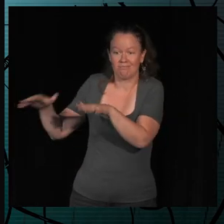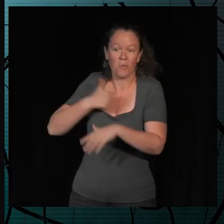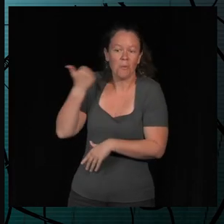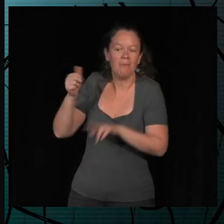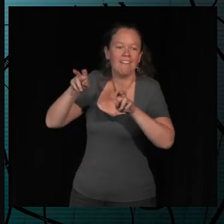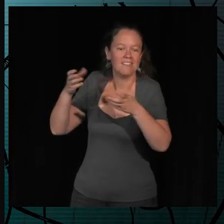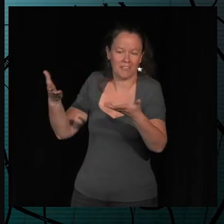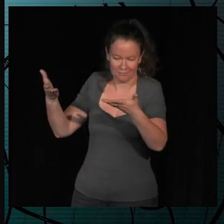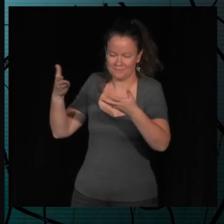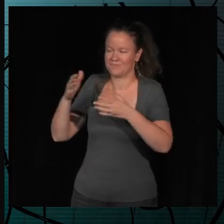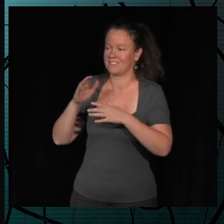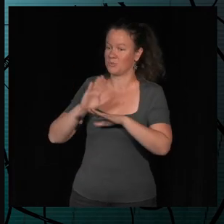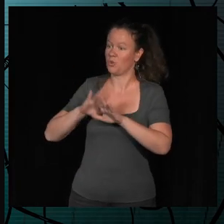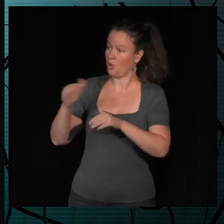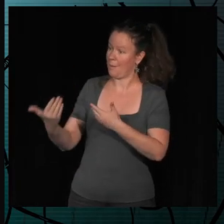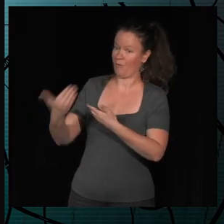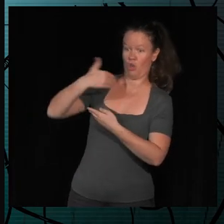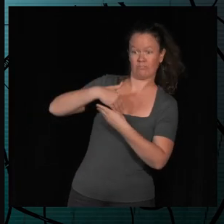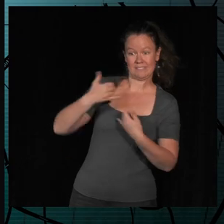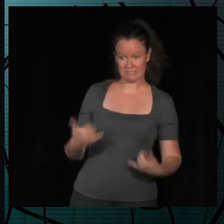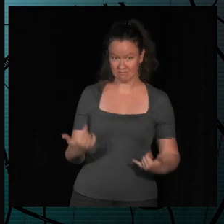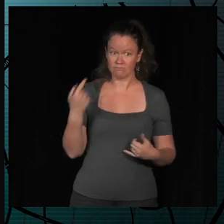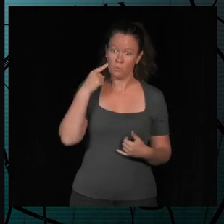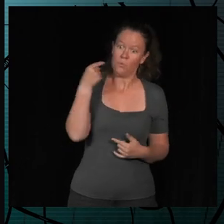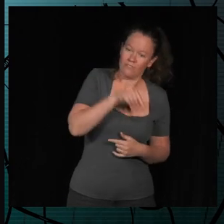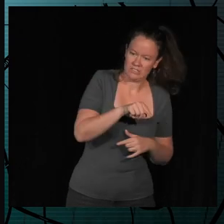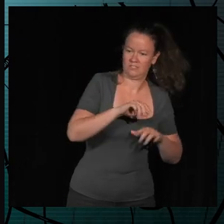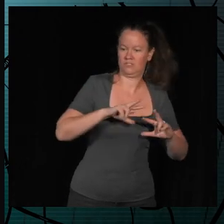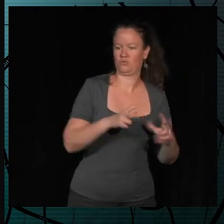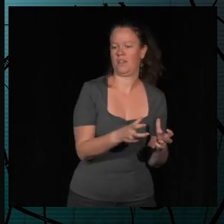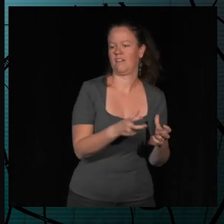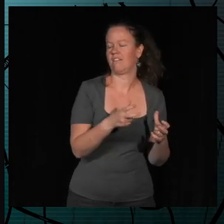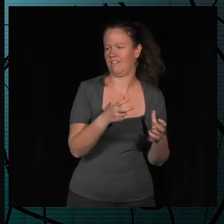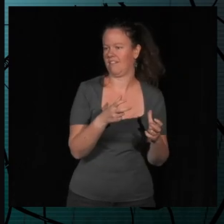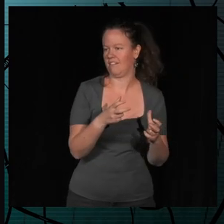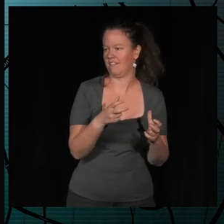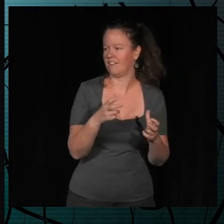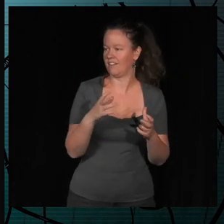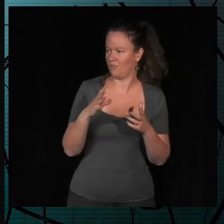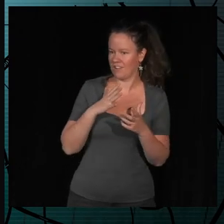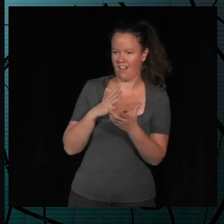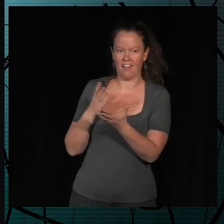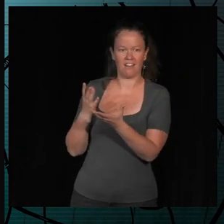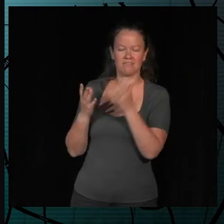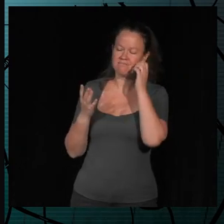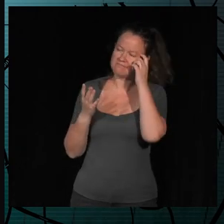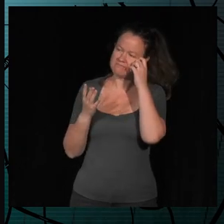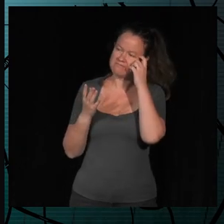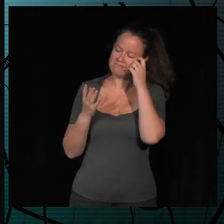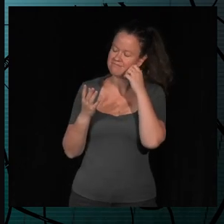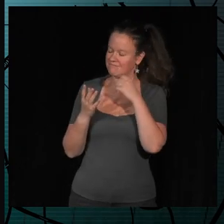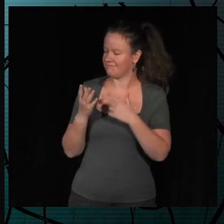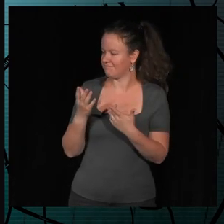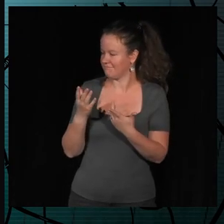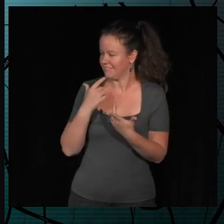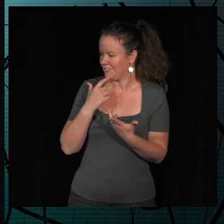a aussi des notions de de porosité de fluidité de de et et sur sur est-ce que la question de